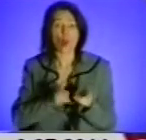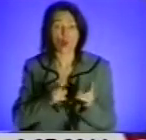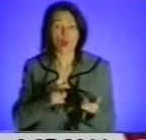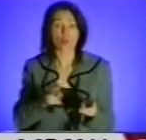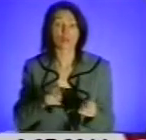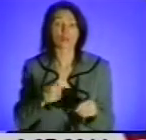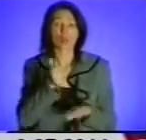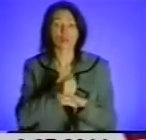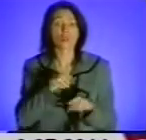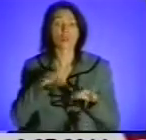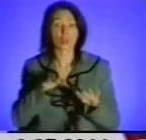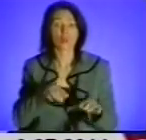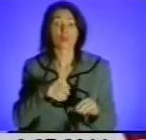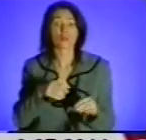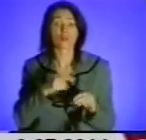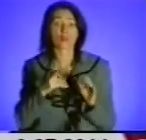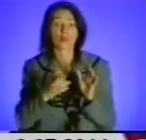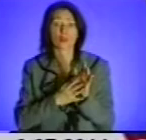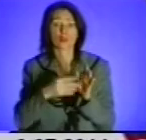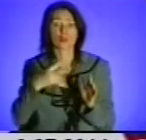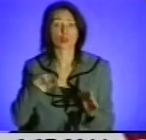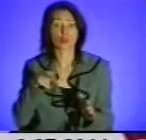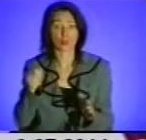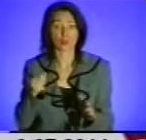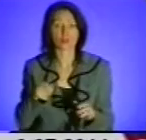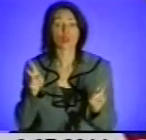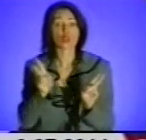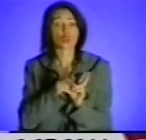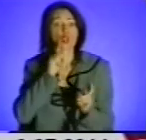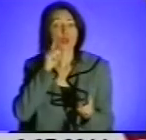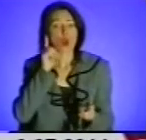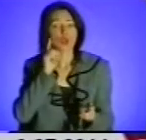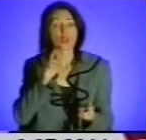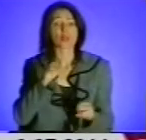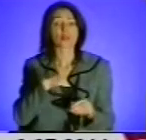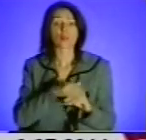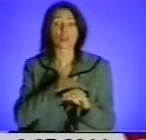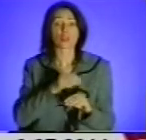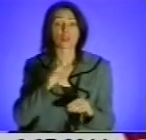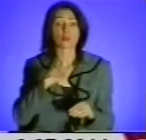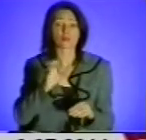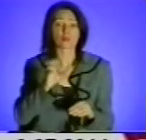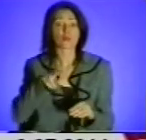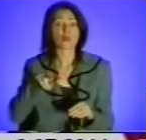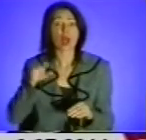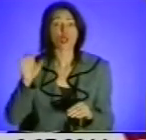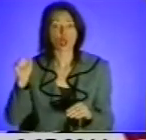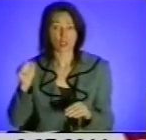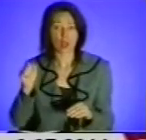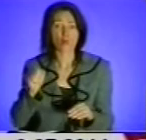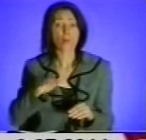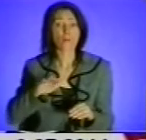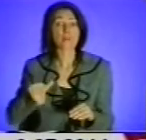у Зарваниці. Зустріч молоді з блаженнішим Святославом, яка відбудеться в четвер, 16:00 коло парафіальної церкви. А після